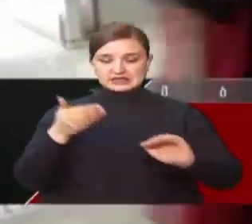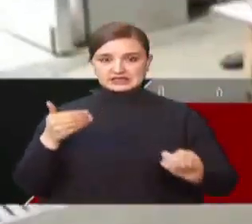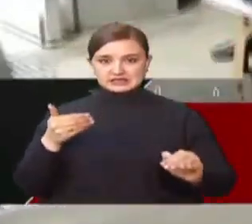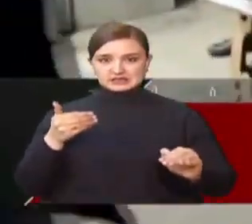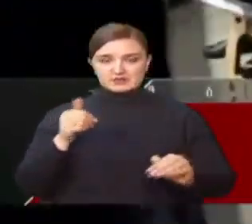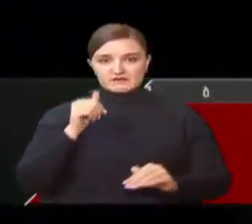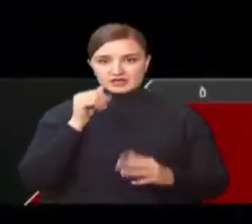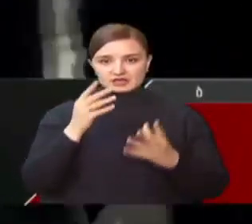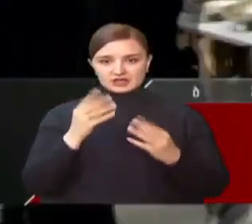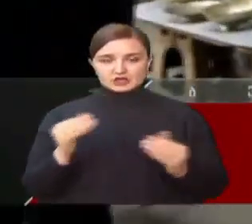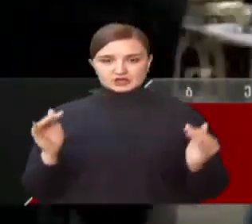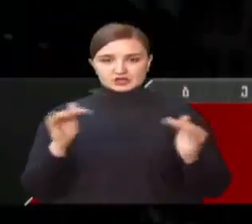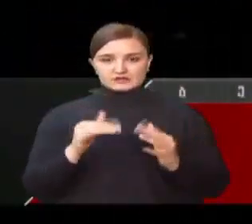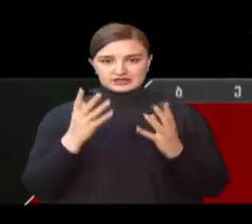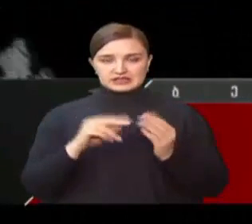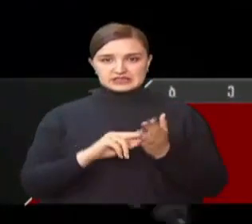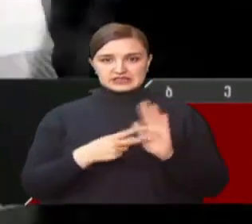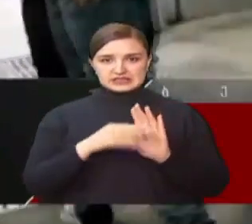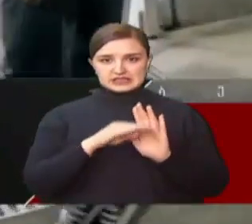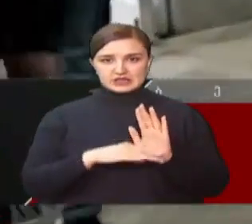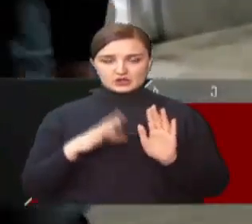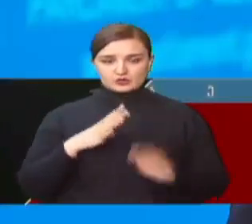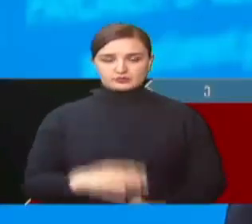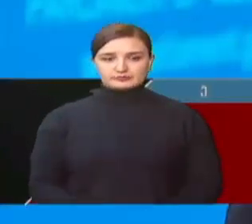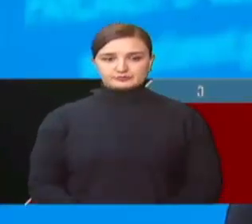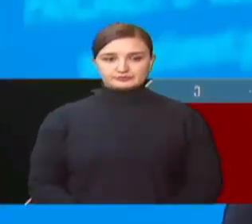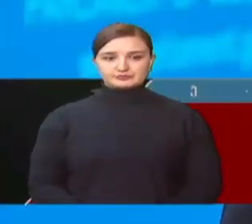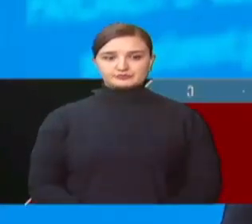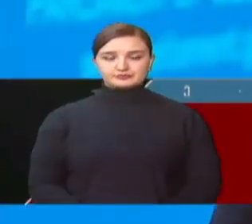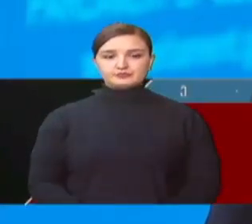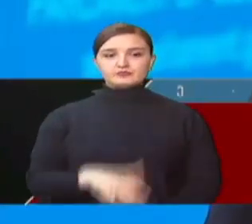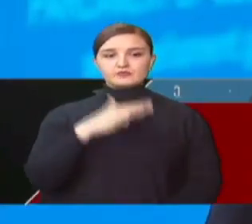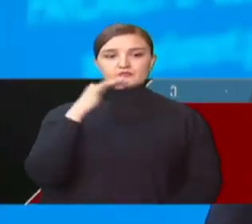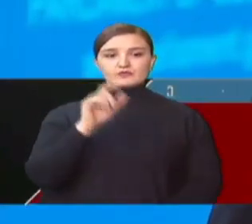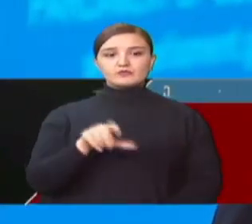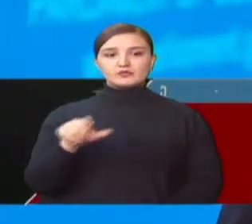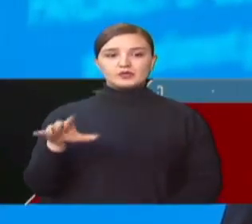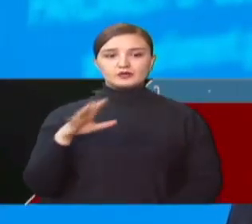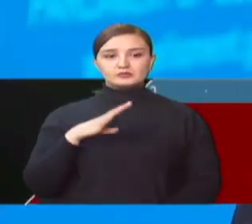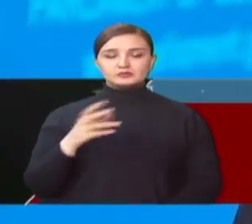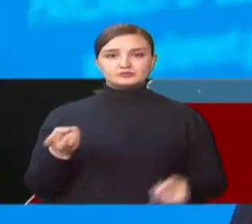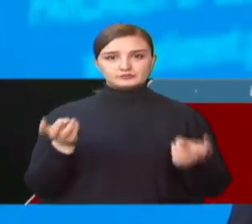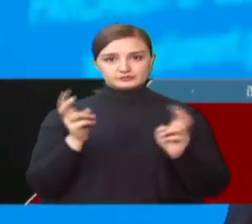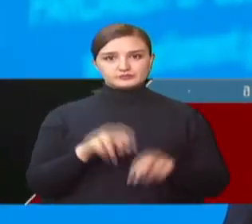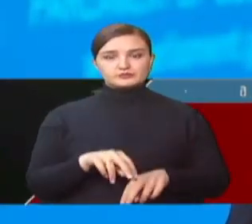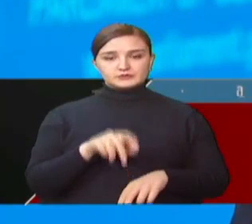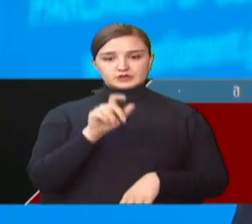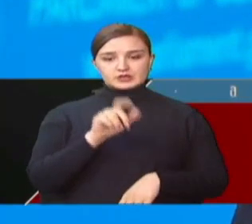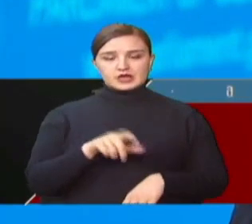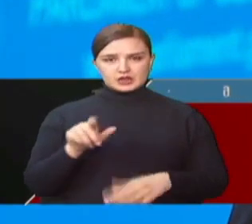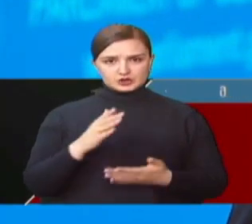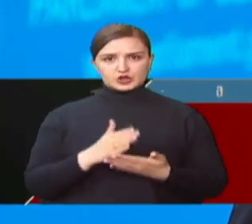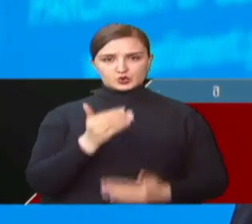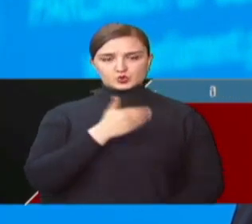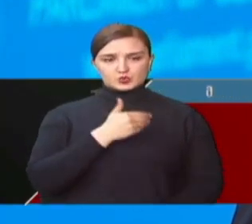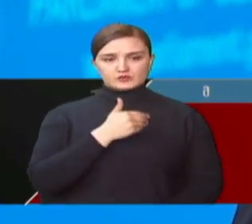მთელი ხვალინდელი შეკრების დღის წესრიგი იყო აგებული. Ნახეთ რომ ძალიან ბევრი ადამიანი მოვიდა და არის საზოგადოებაში სურვილი